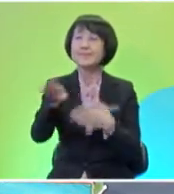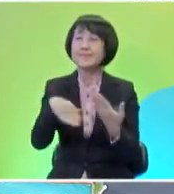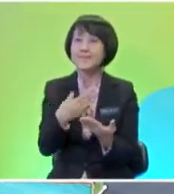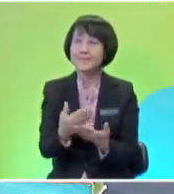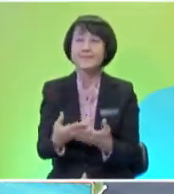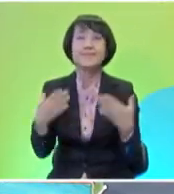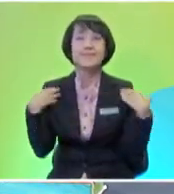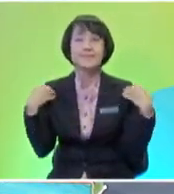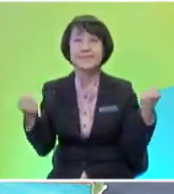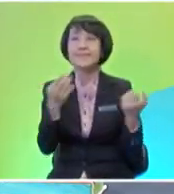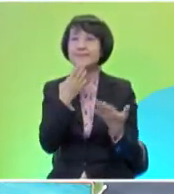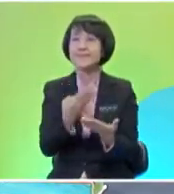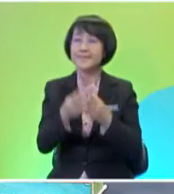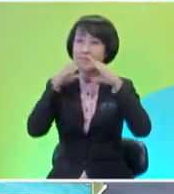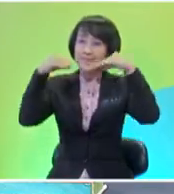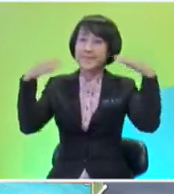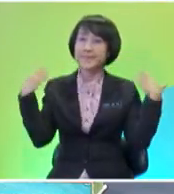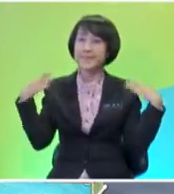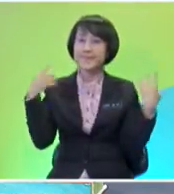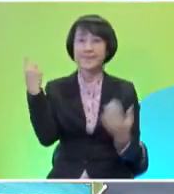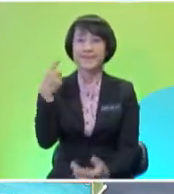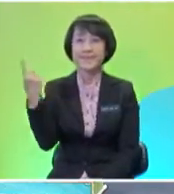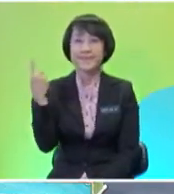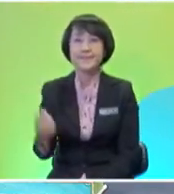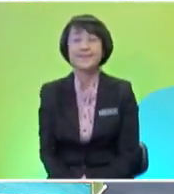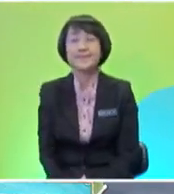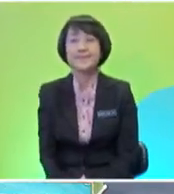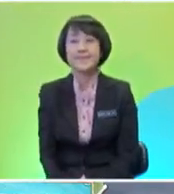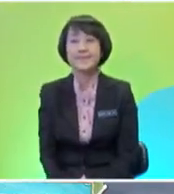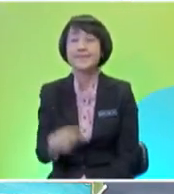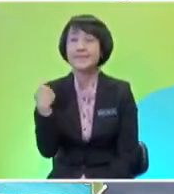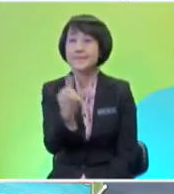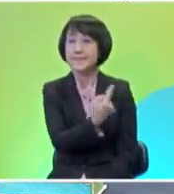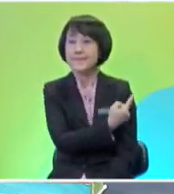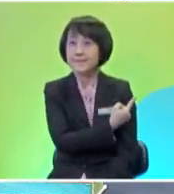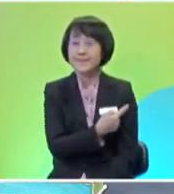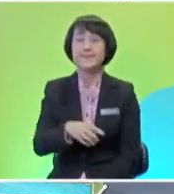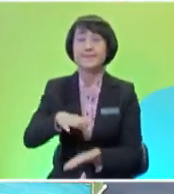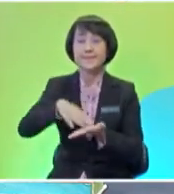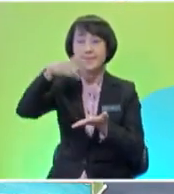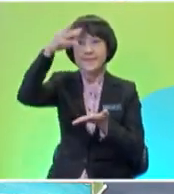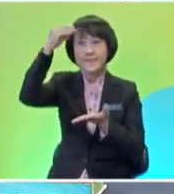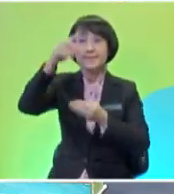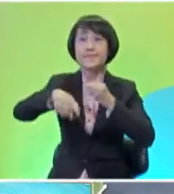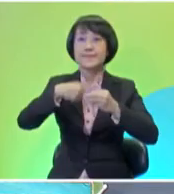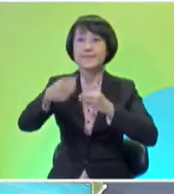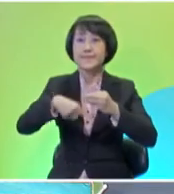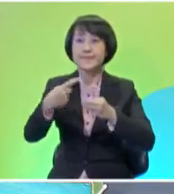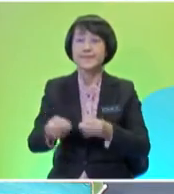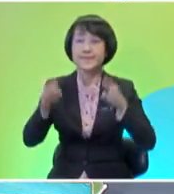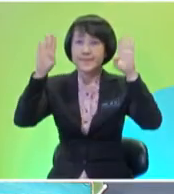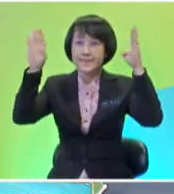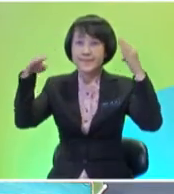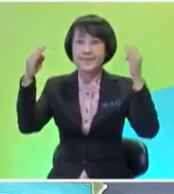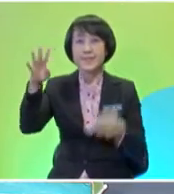yang baik-baik dan ceria selalu. Baiklah, hari ini sebenarnya kita akan mendalami dan belajar mengenai mata pelajaran